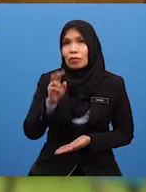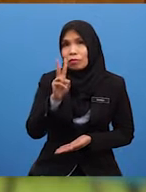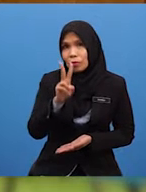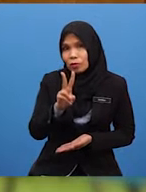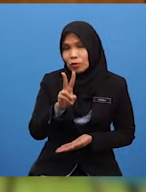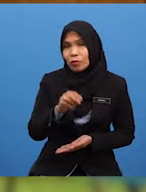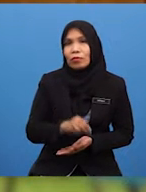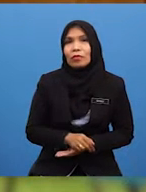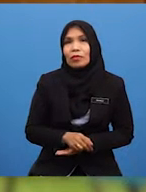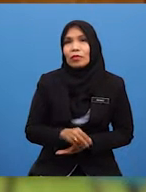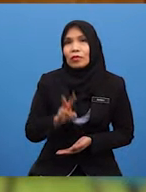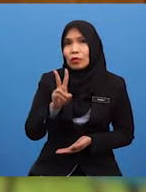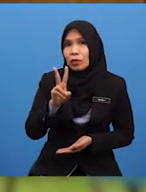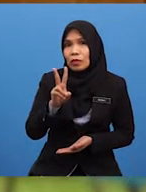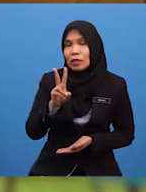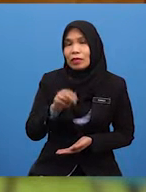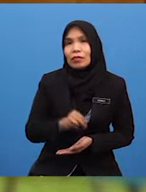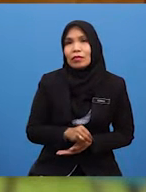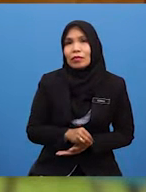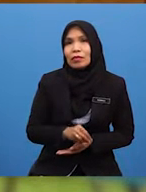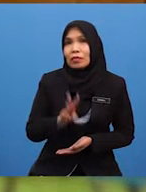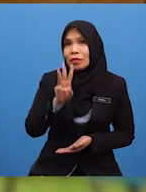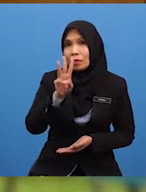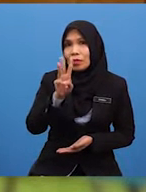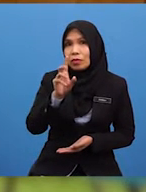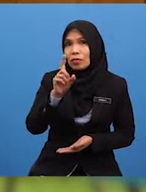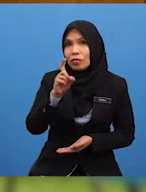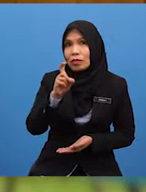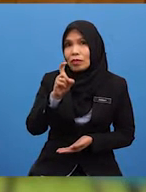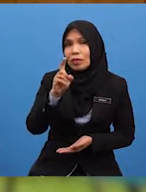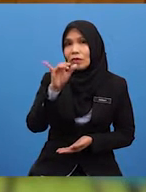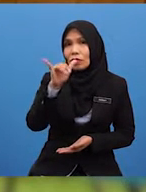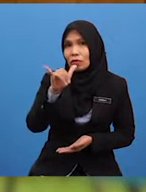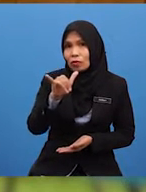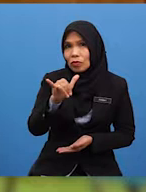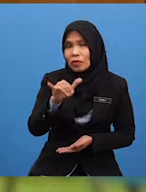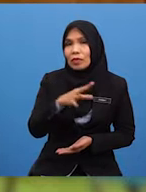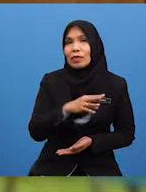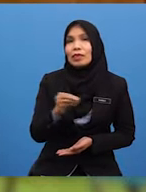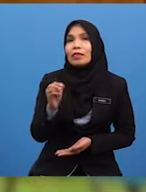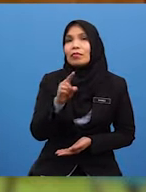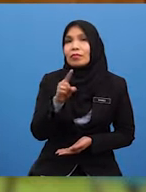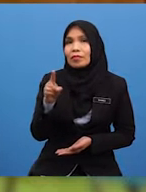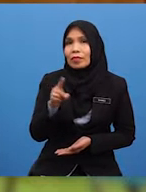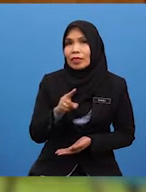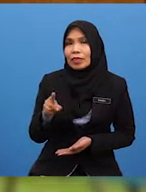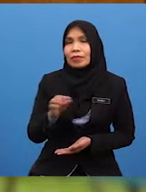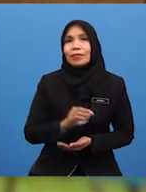V, W, X, Y dan Z.